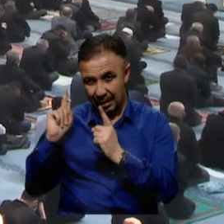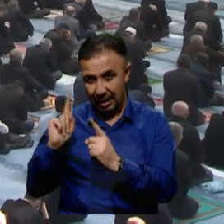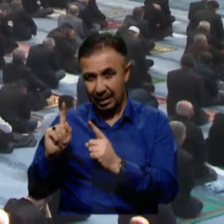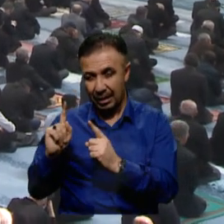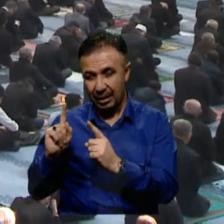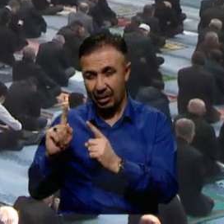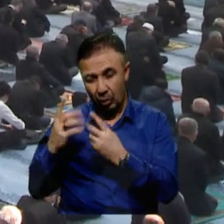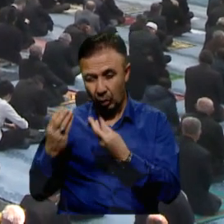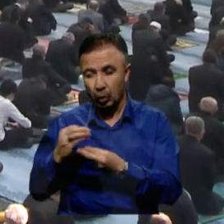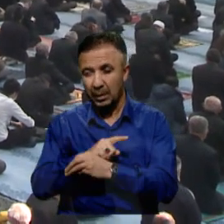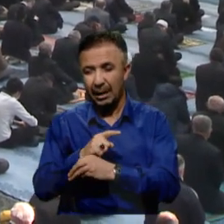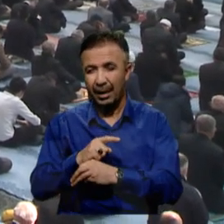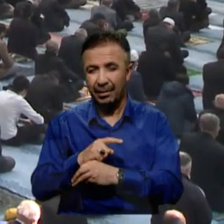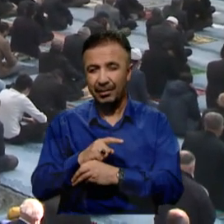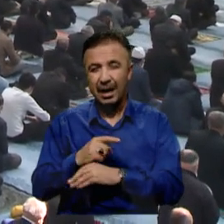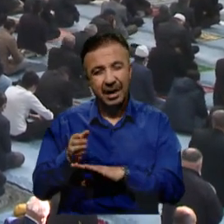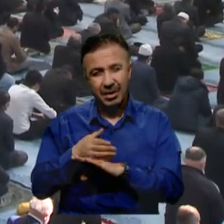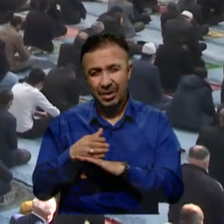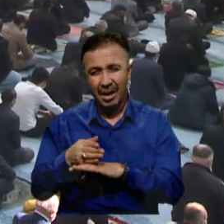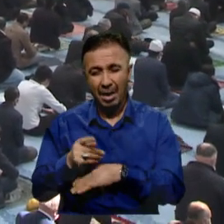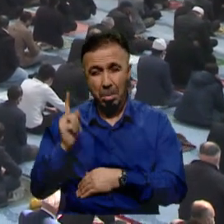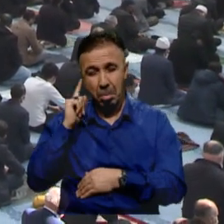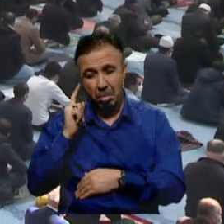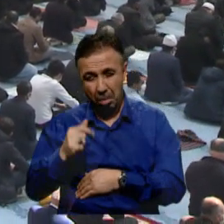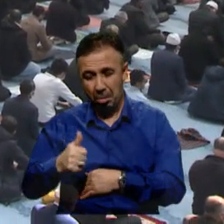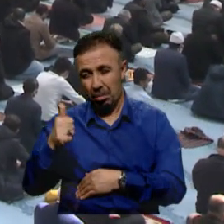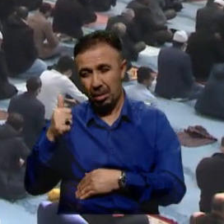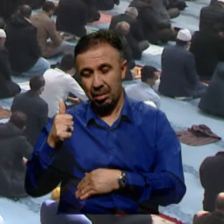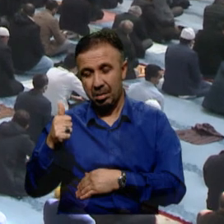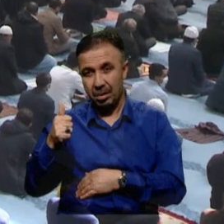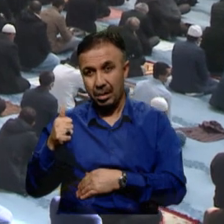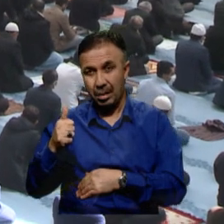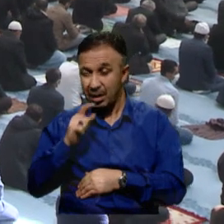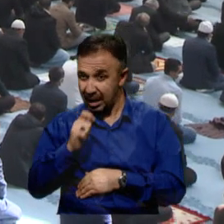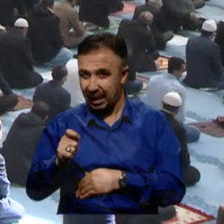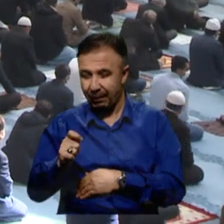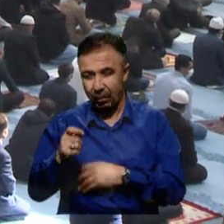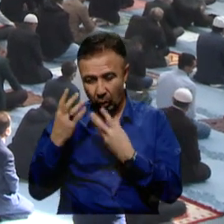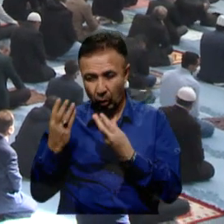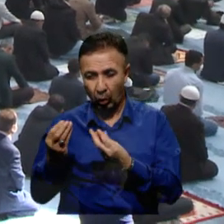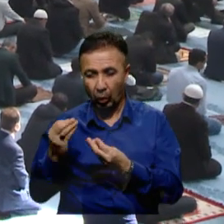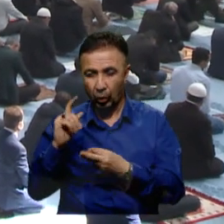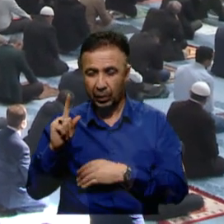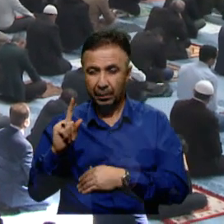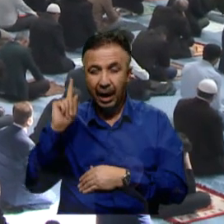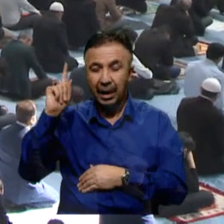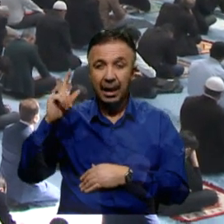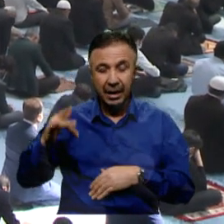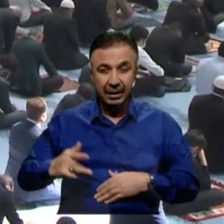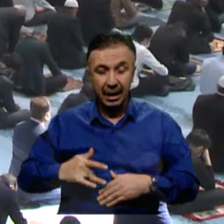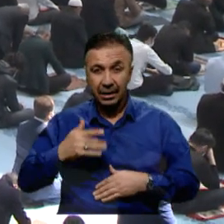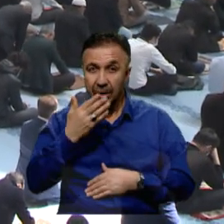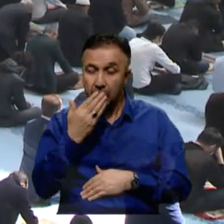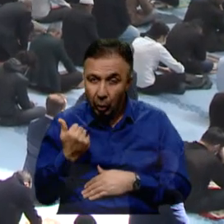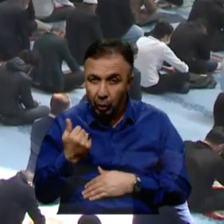şehvet, şöhret, servet teklifleriyle karşı karşıya geldiğimiz zaman, eğer biz orada Allah'ımın buna razı rızası yoktur